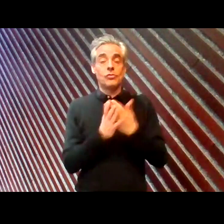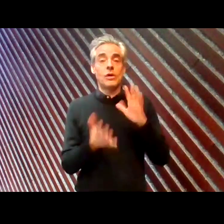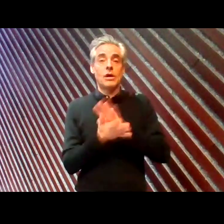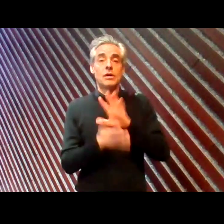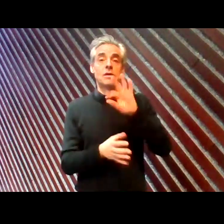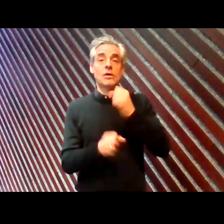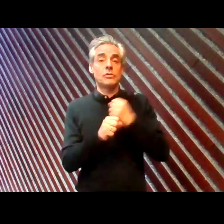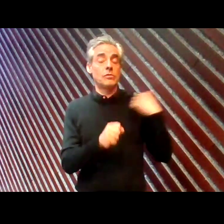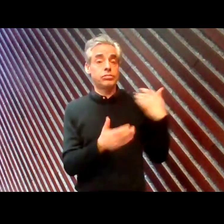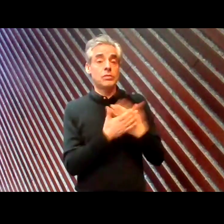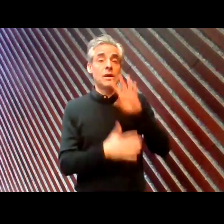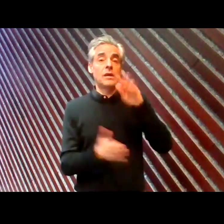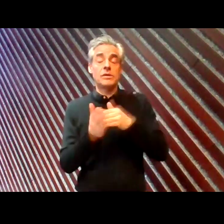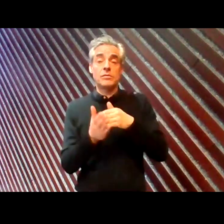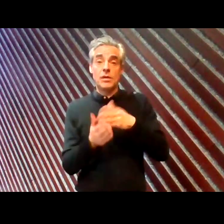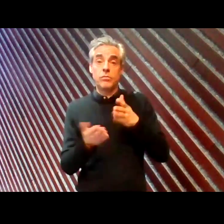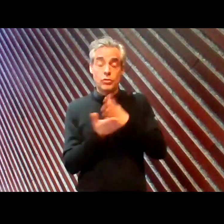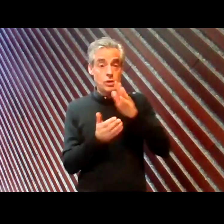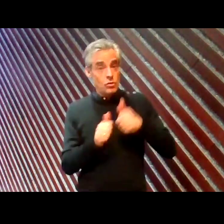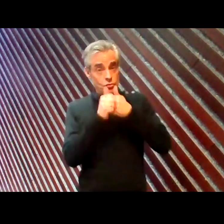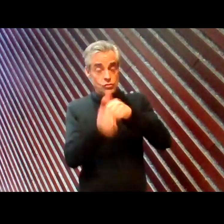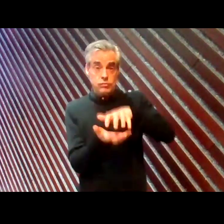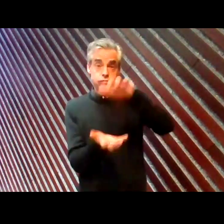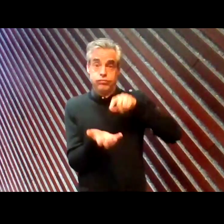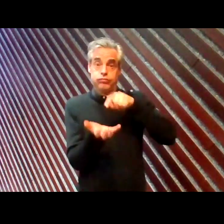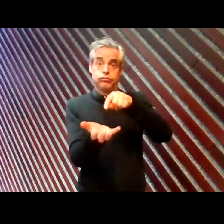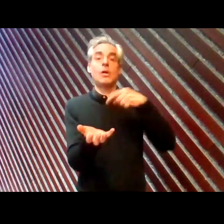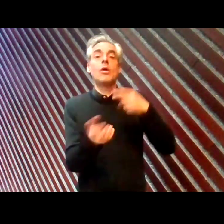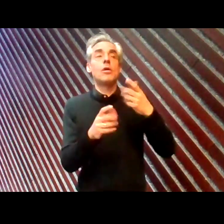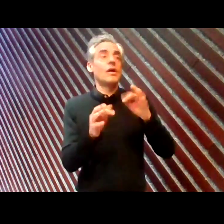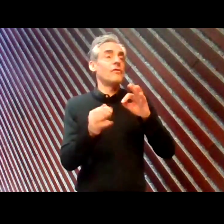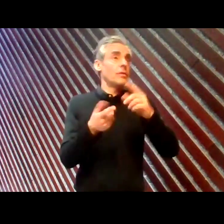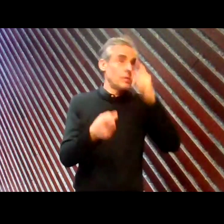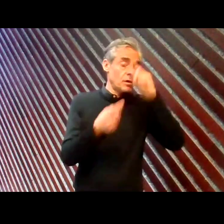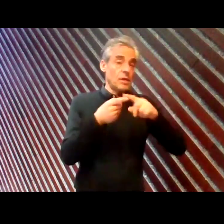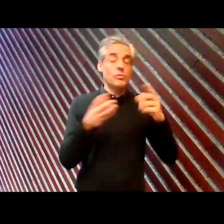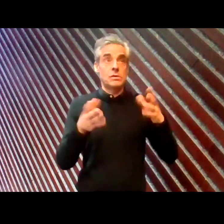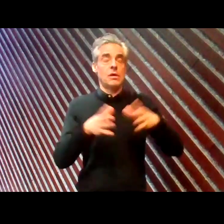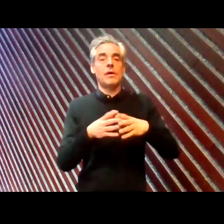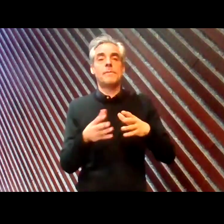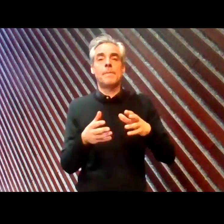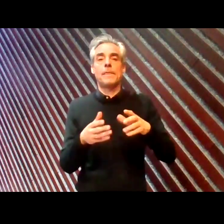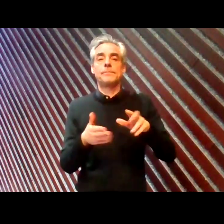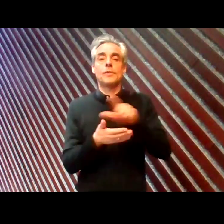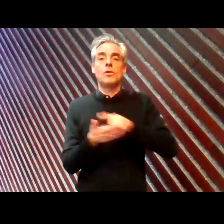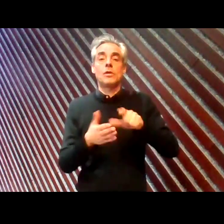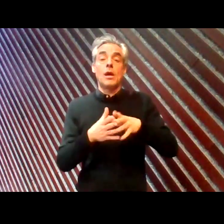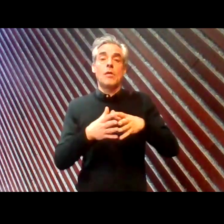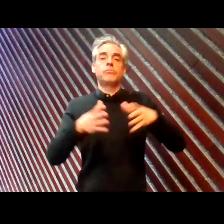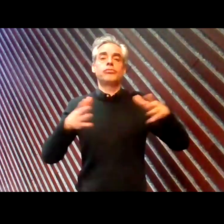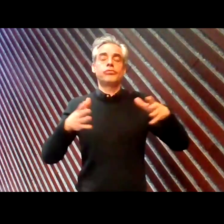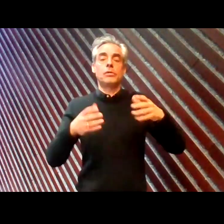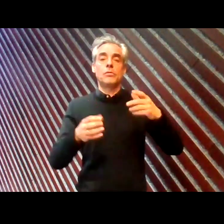a plus de 4 000 projets qu'on suit qu'on continue de suivre il y a aussi toute la question du changement d'échelle et de la mesure d'impact